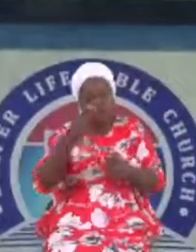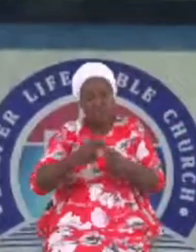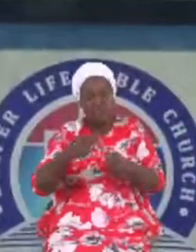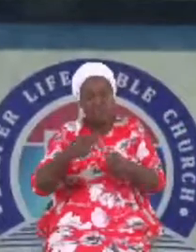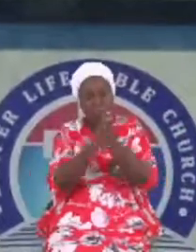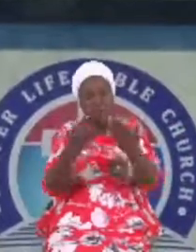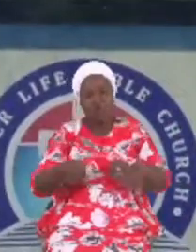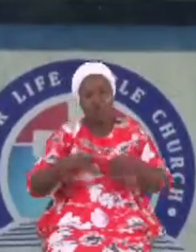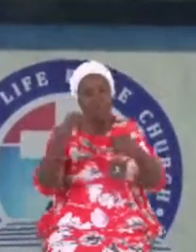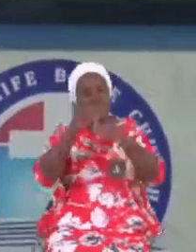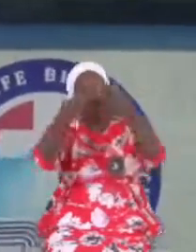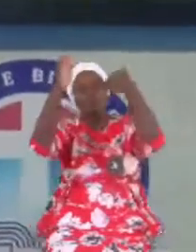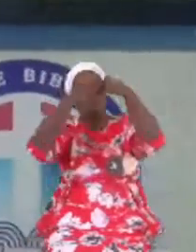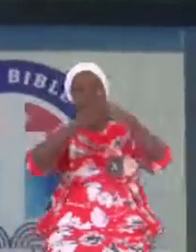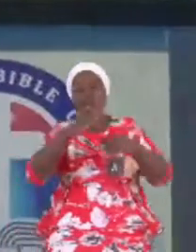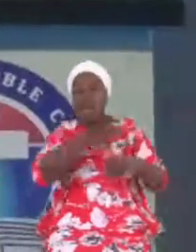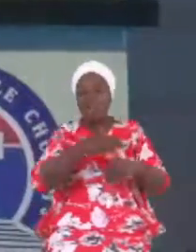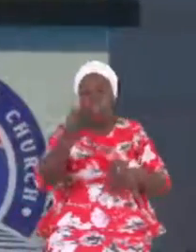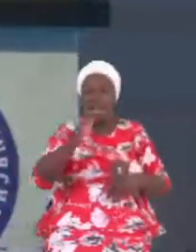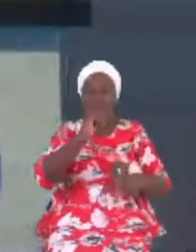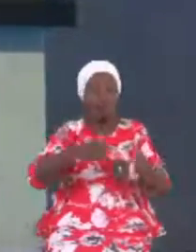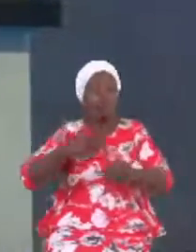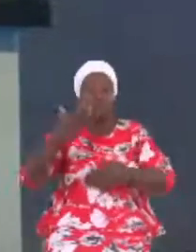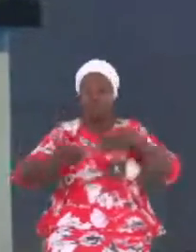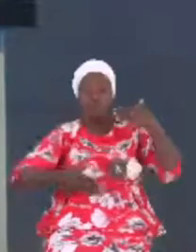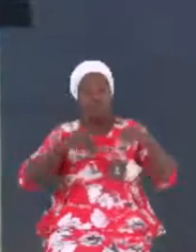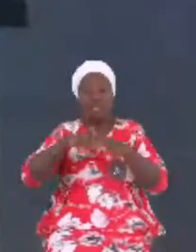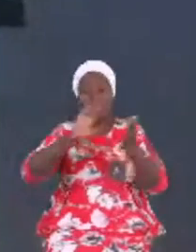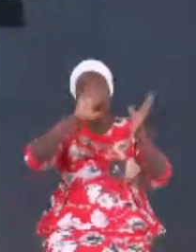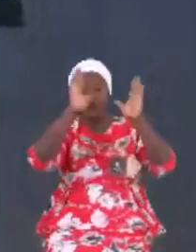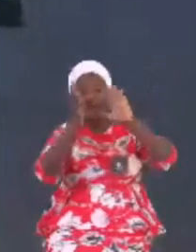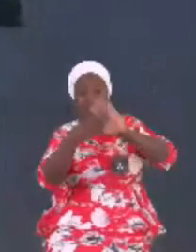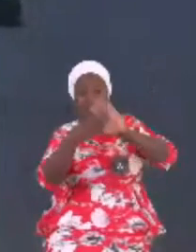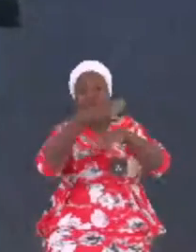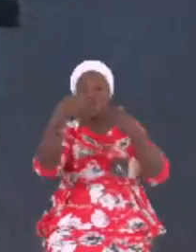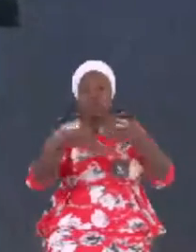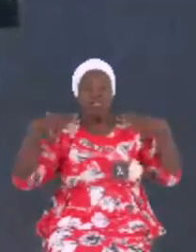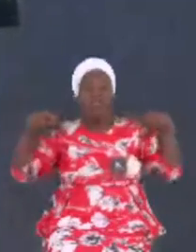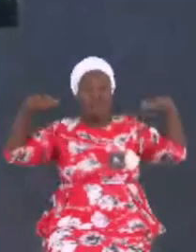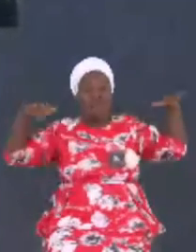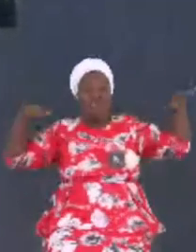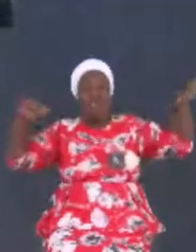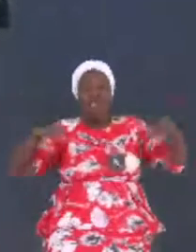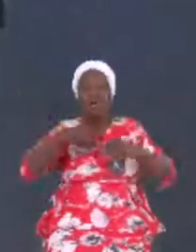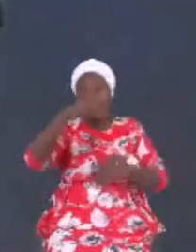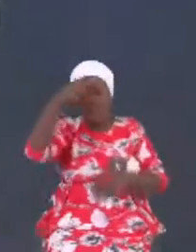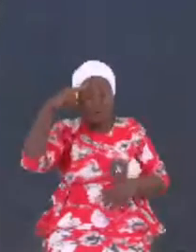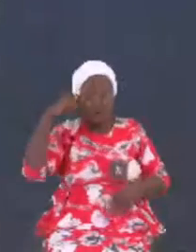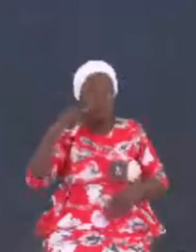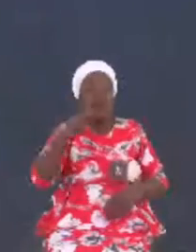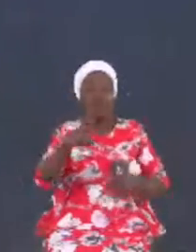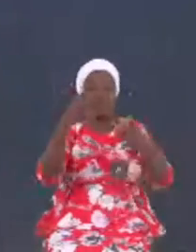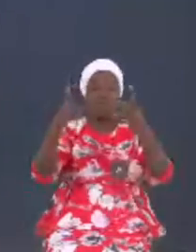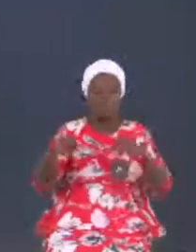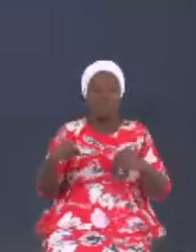le livre de vie au ciel. Et il y a la joie dans la présence de tous les anges, parce que tu es venu.